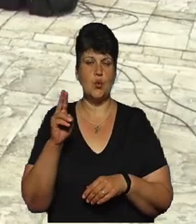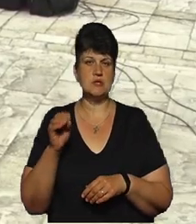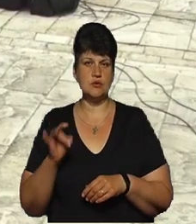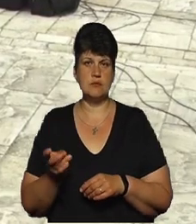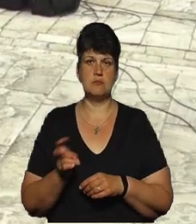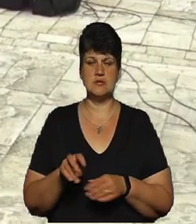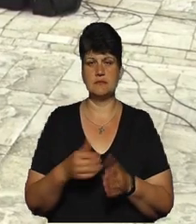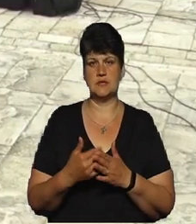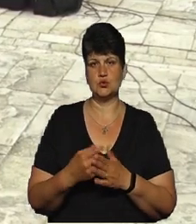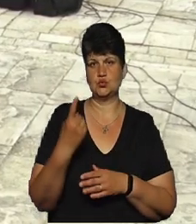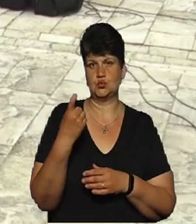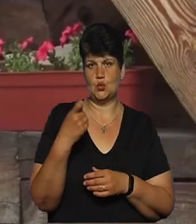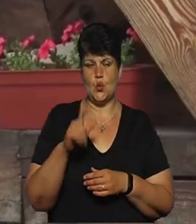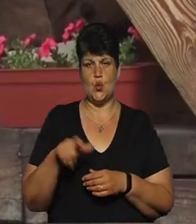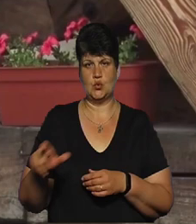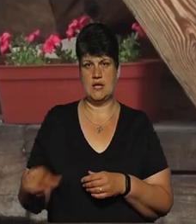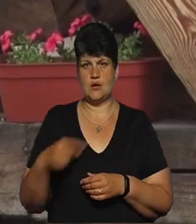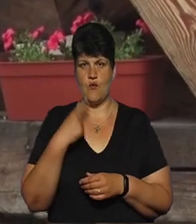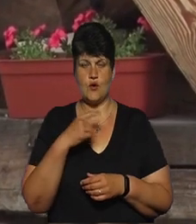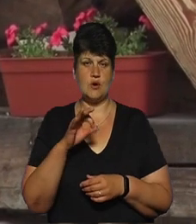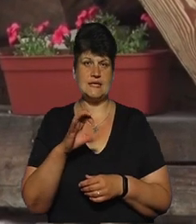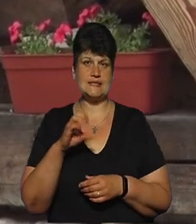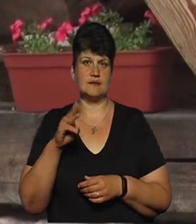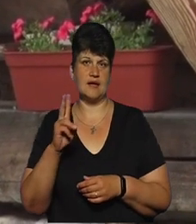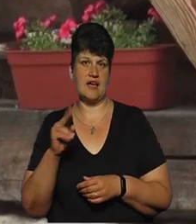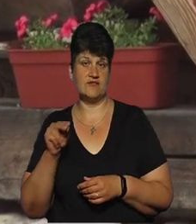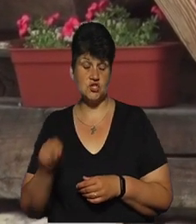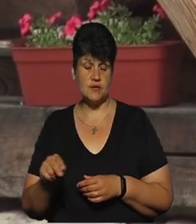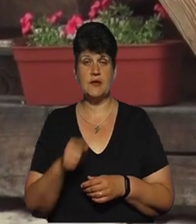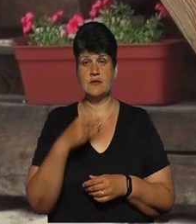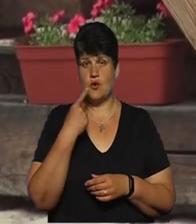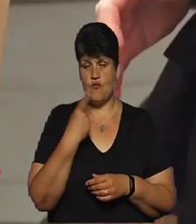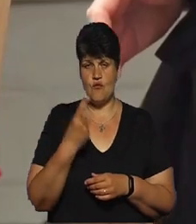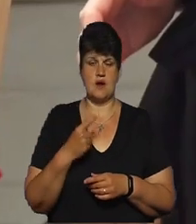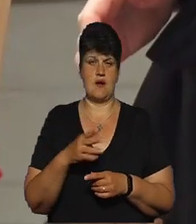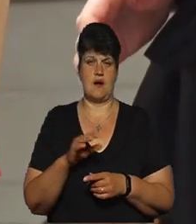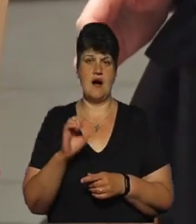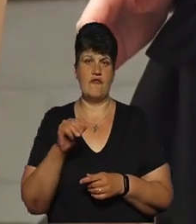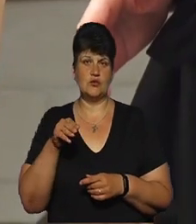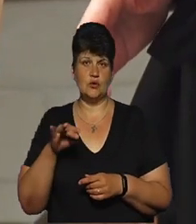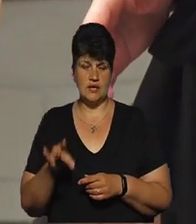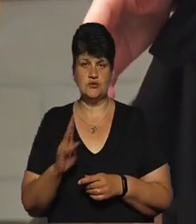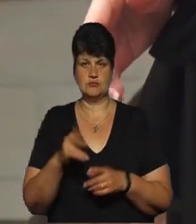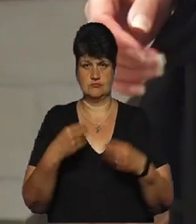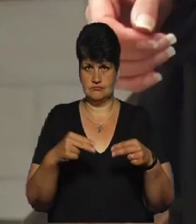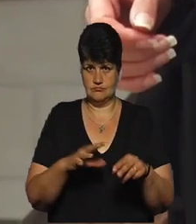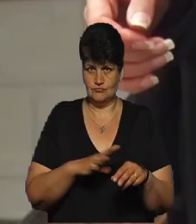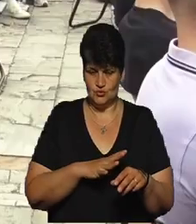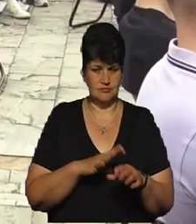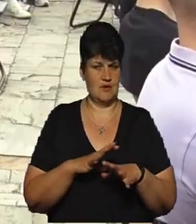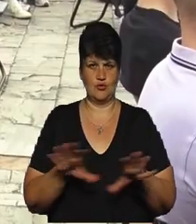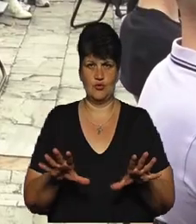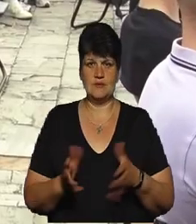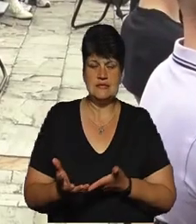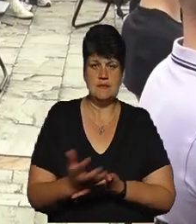близько сотні людей, каже Ольга Станкевич. За її словами, авторів картин, чиї полотна продавали, не було. Вдалося зібрати